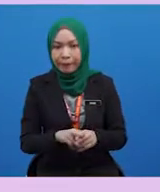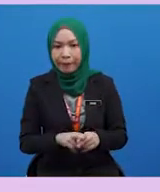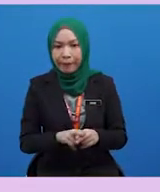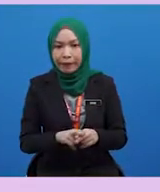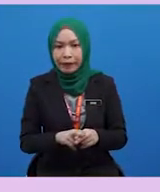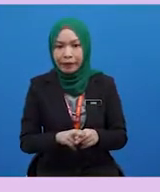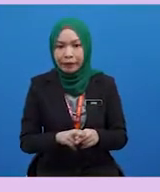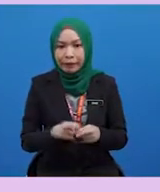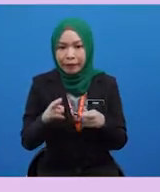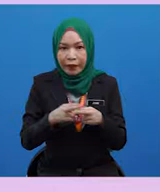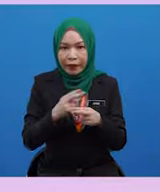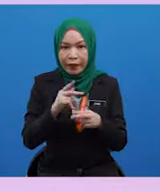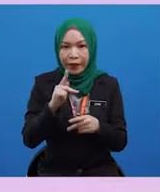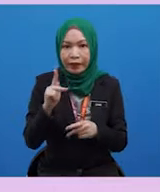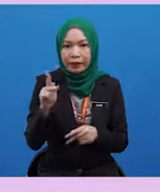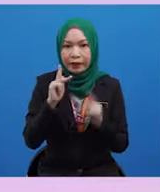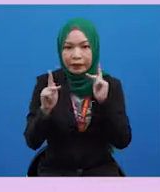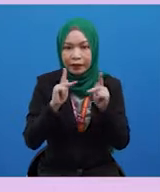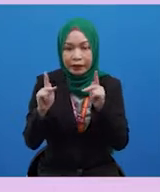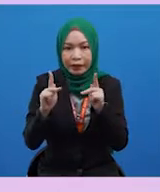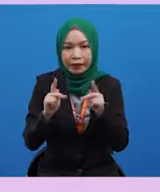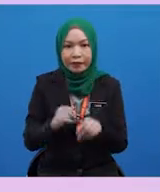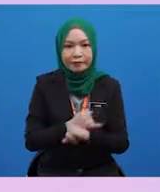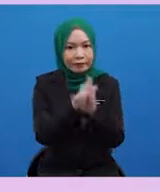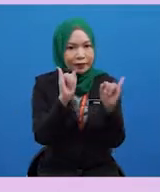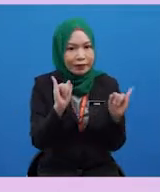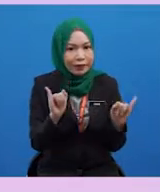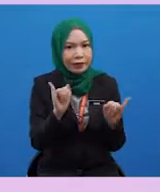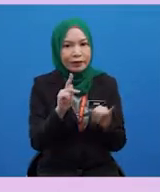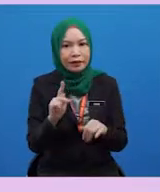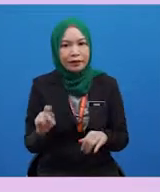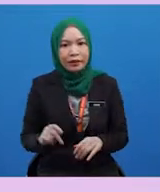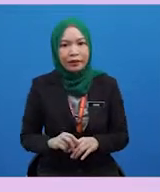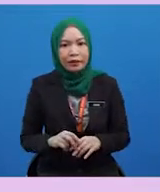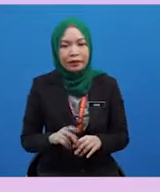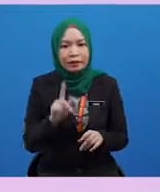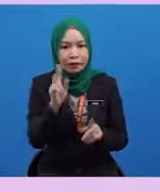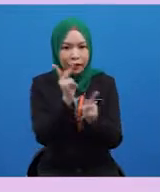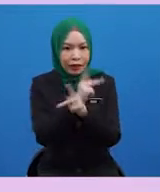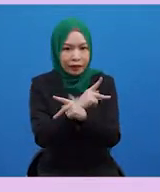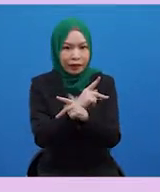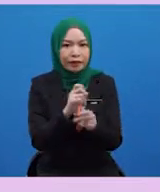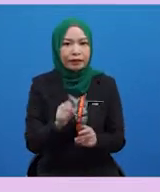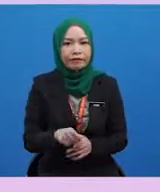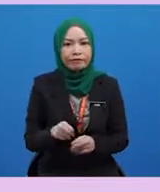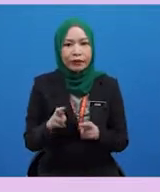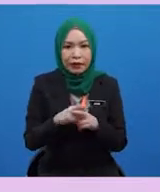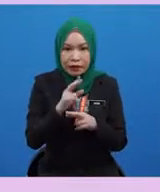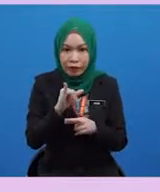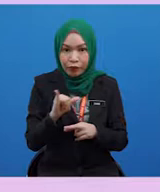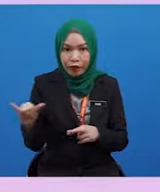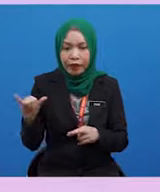itu, tegasnya, jelas sekali sebagai rumusan kesimpulannya,